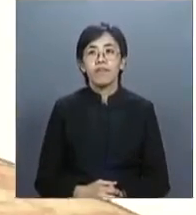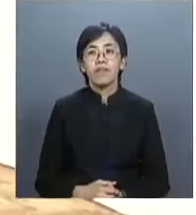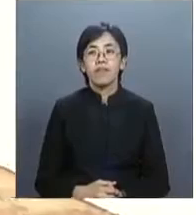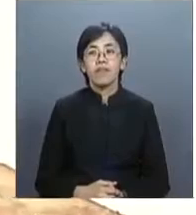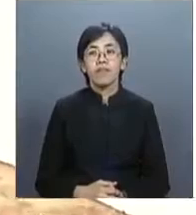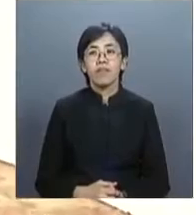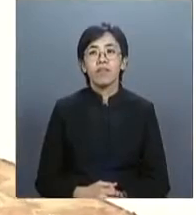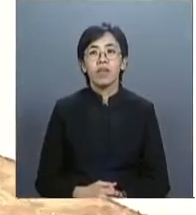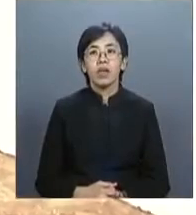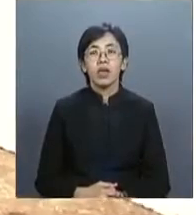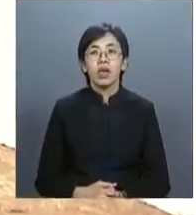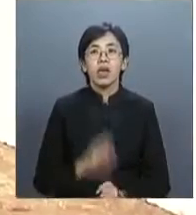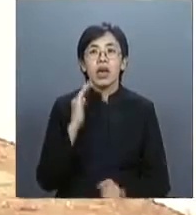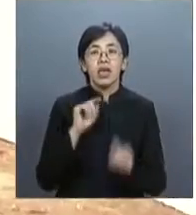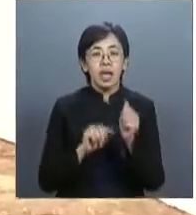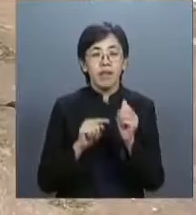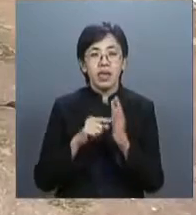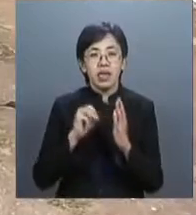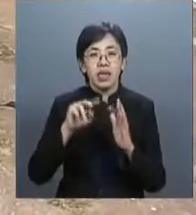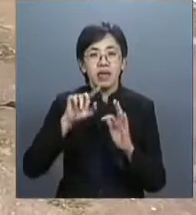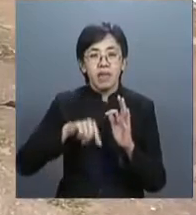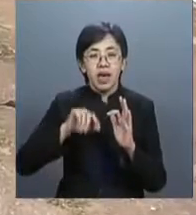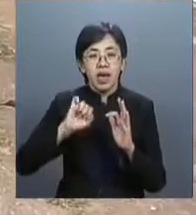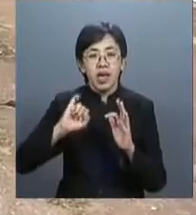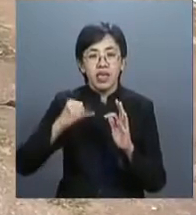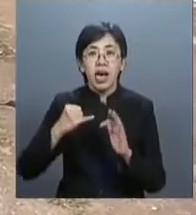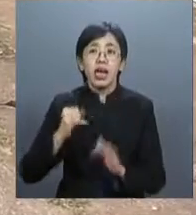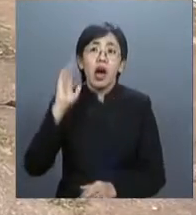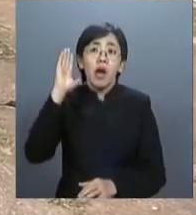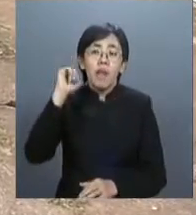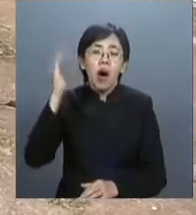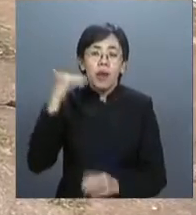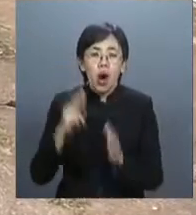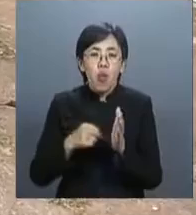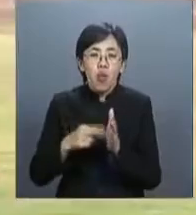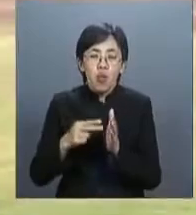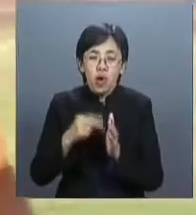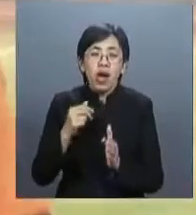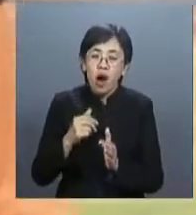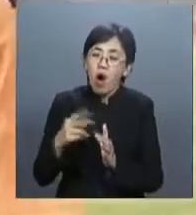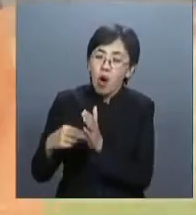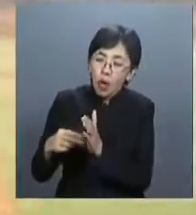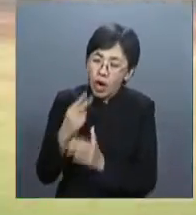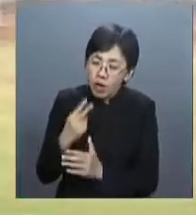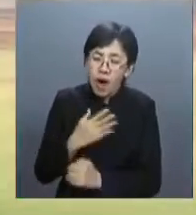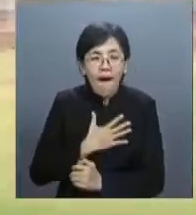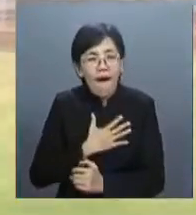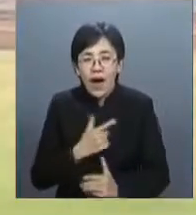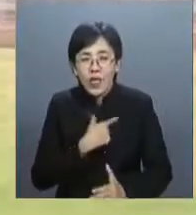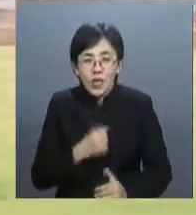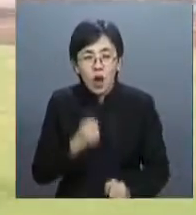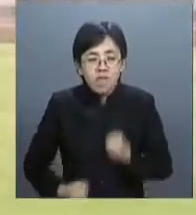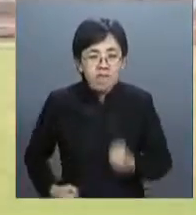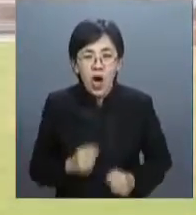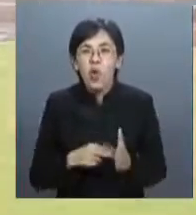การที่เด็กหนุ่มจากอำเภอแม่ใจคนนี้ยึดต้นแบบการวิ่งมาจากคุณพ่อที่เป็นอดีตนักวิ่งมาก่อนทำให้เจ้าตัวหลงรักในกีฬาวิ่งระยะไ